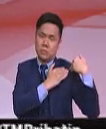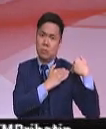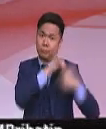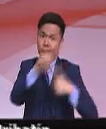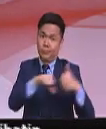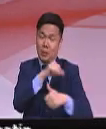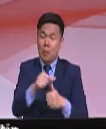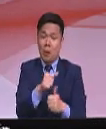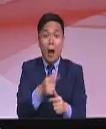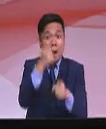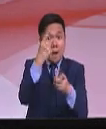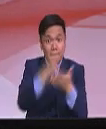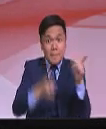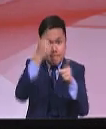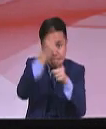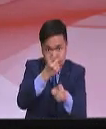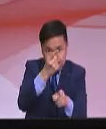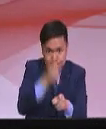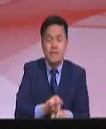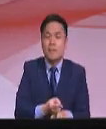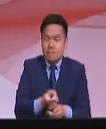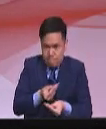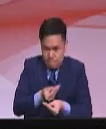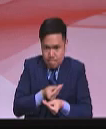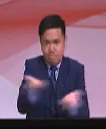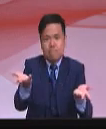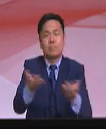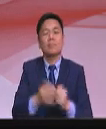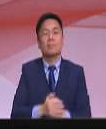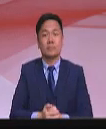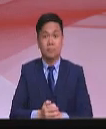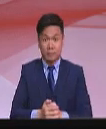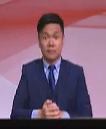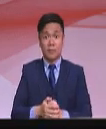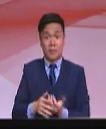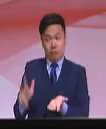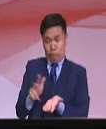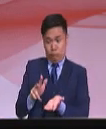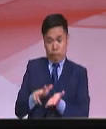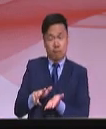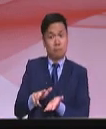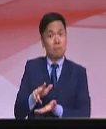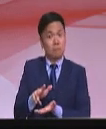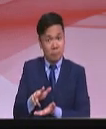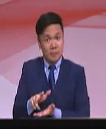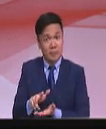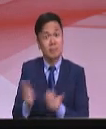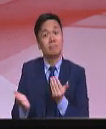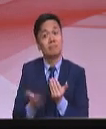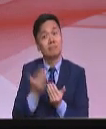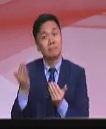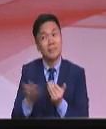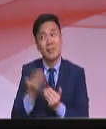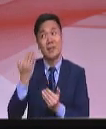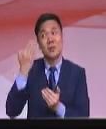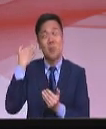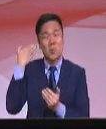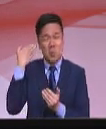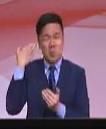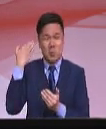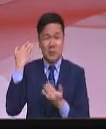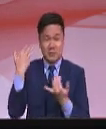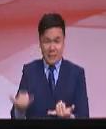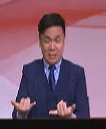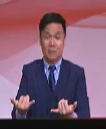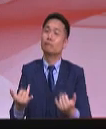menyampaikan maklumat yang benar-benar sahih. Pelaksanaannya jauh lebih mudah daripada waktu dulu berbanding